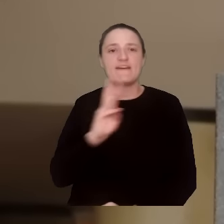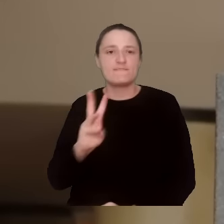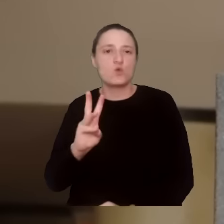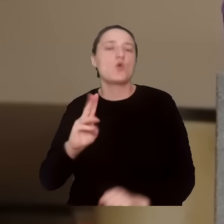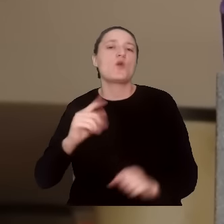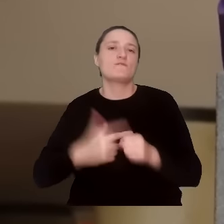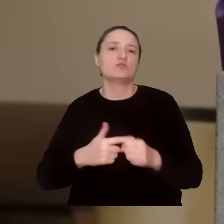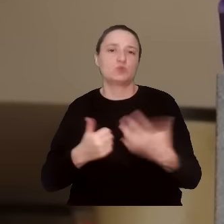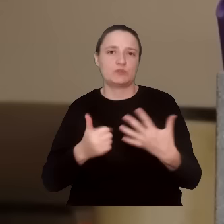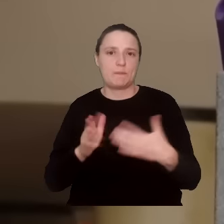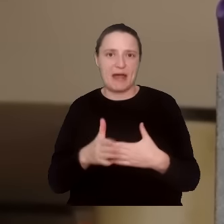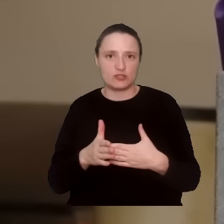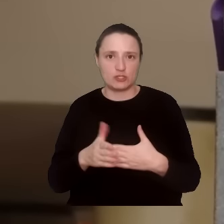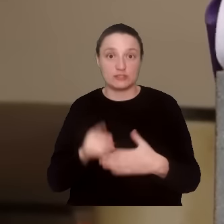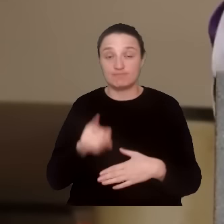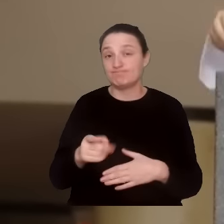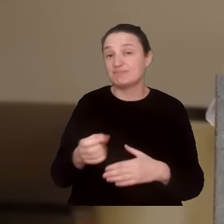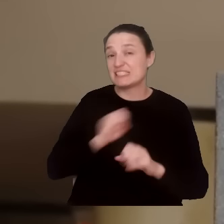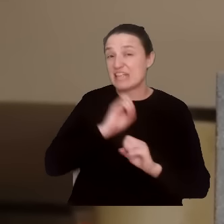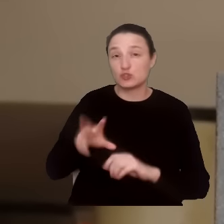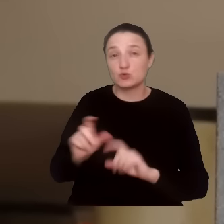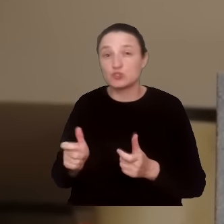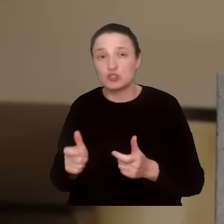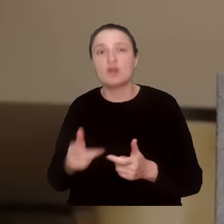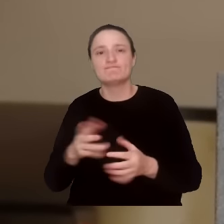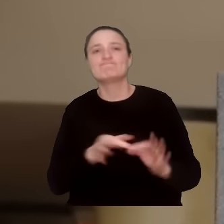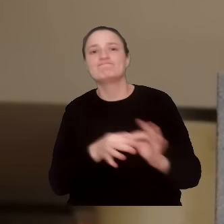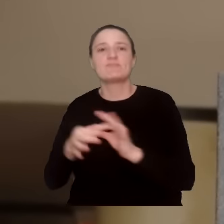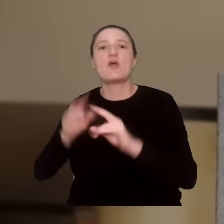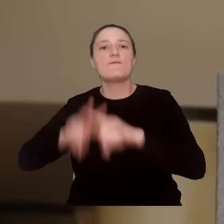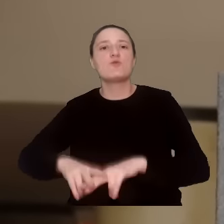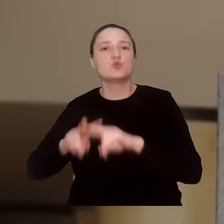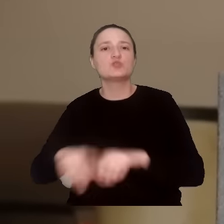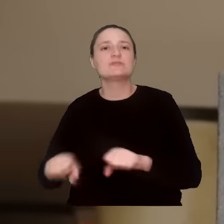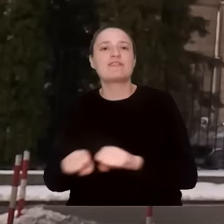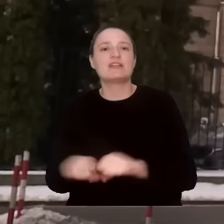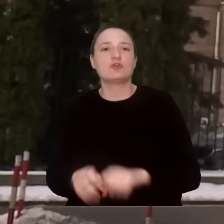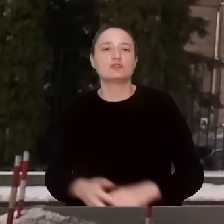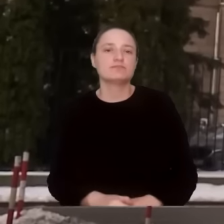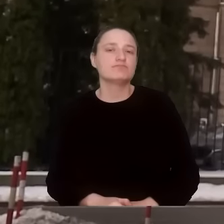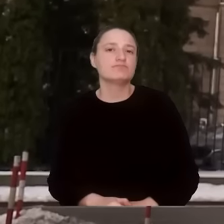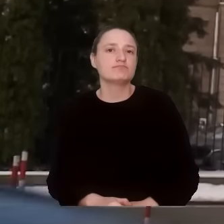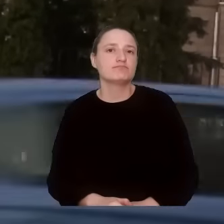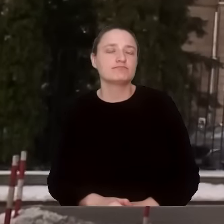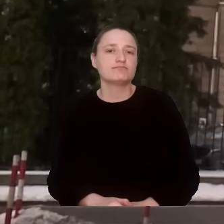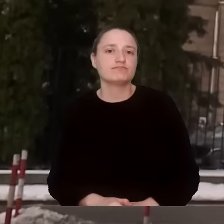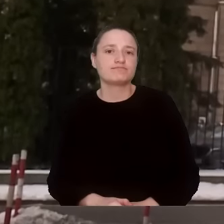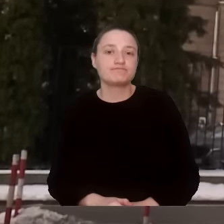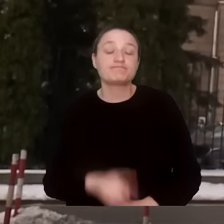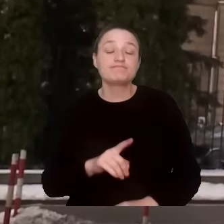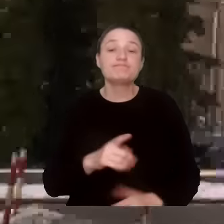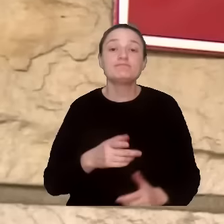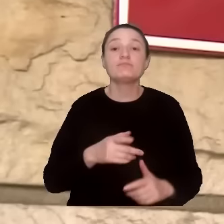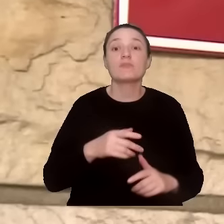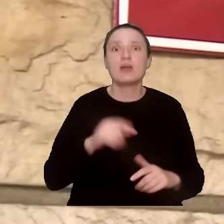Prokuratura przedstawiła mu zarzuty w ramach śledztwa dotyczącego Funduszu Sprawiedliwości. A Mesjasz był nad nimi. W trakcie postępowania służby dopuściły